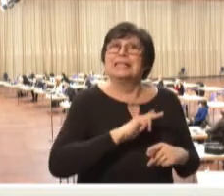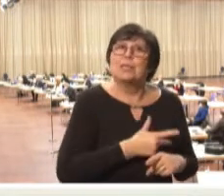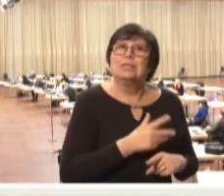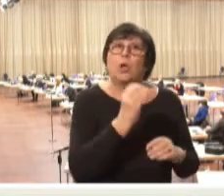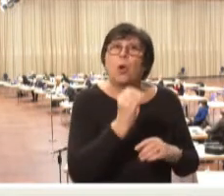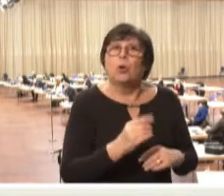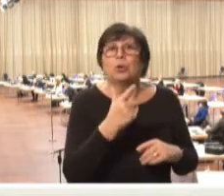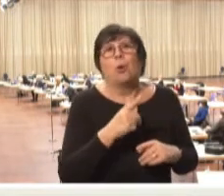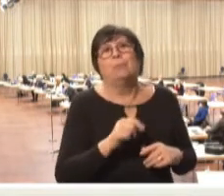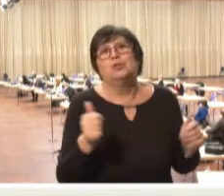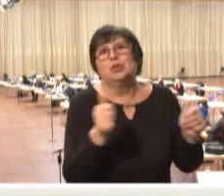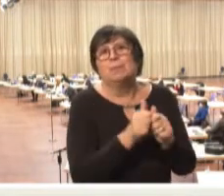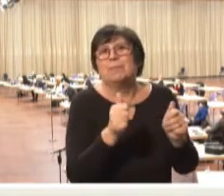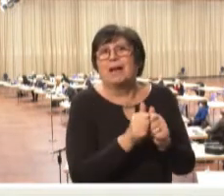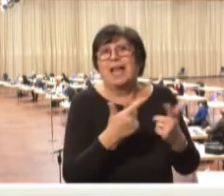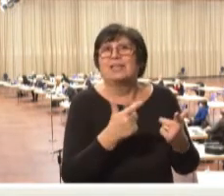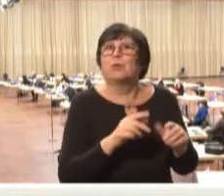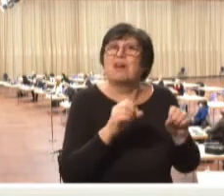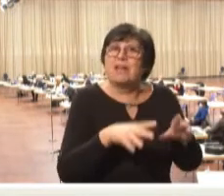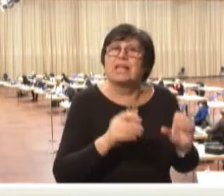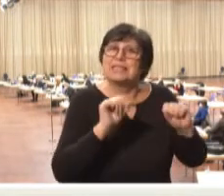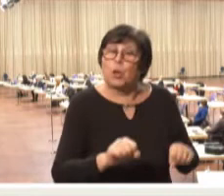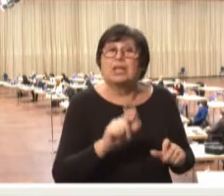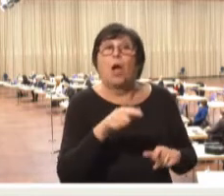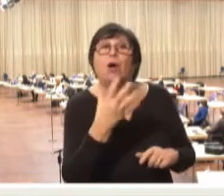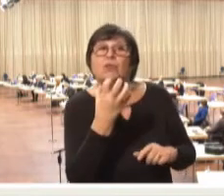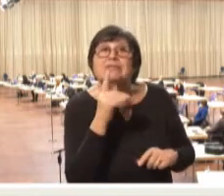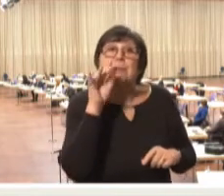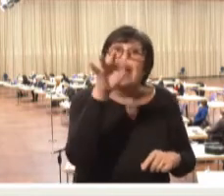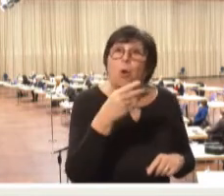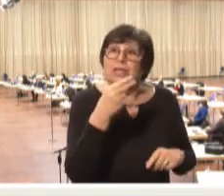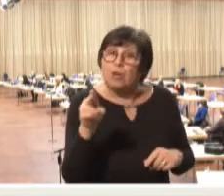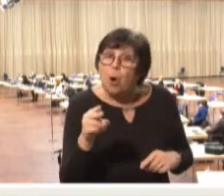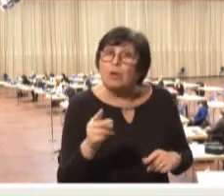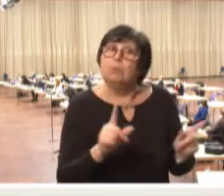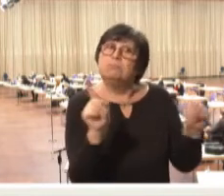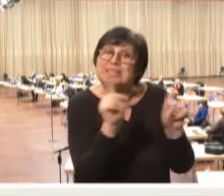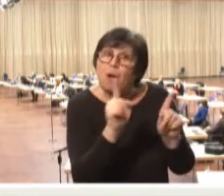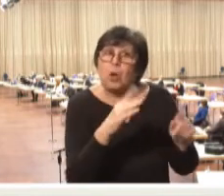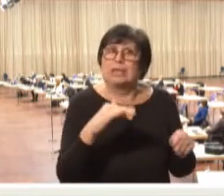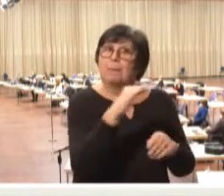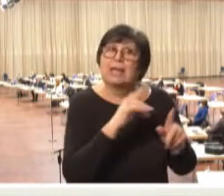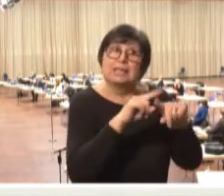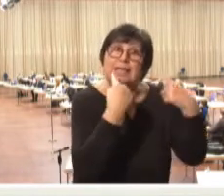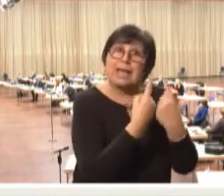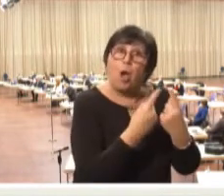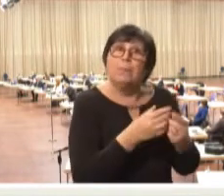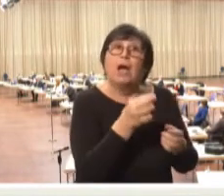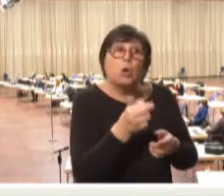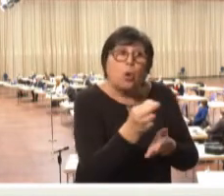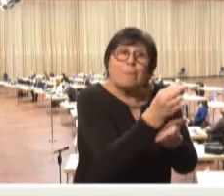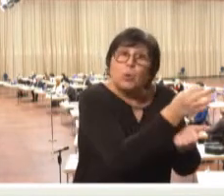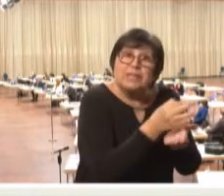sozioökonomische Begleitfinanzierungen verlassen können. Es werden auch 50 Millionen Euro sein, die direkt dem ländlichen Raum und damit den Kommunen, den kleinen